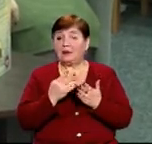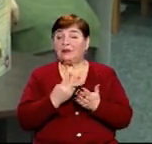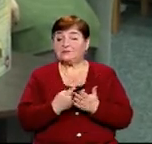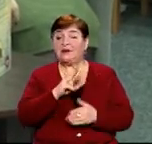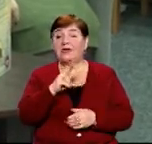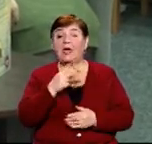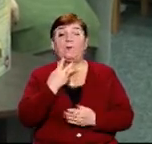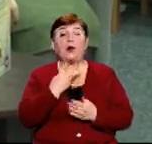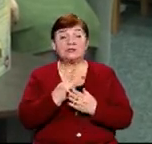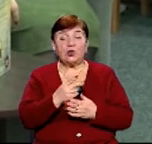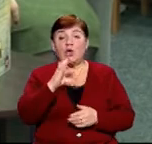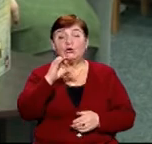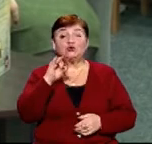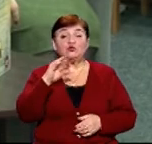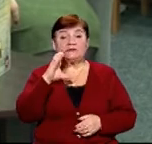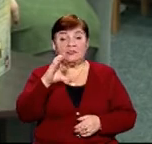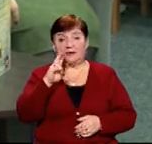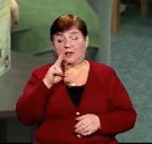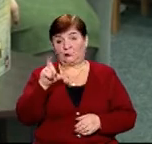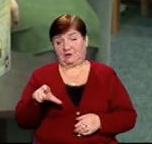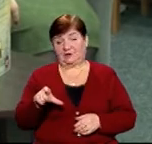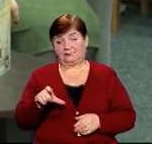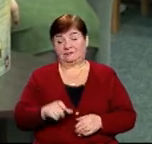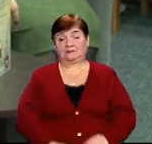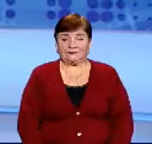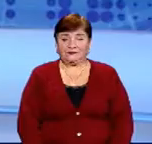яка б показувала Стус як людина.